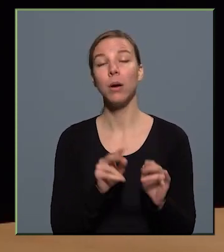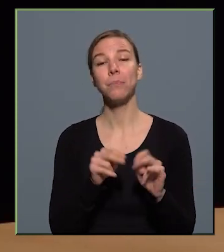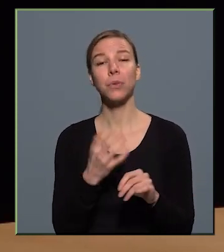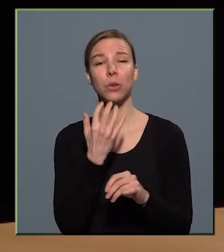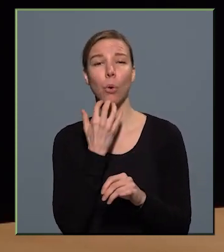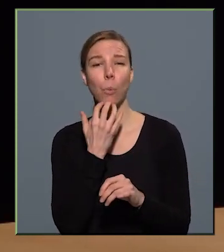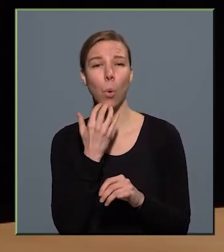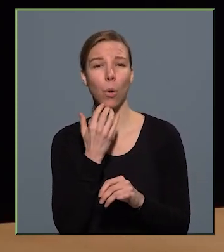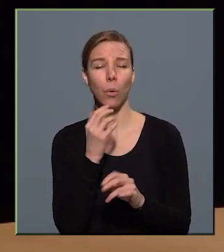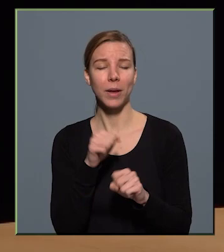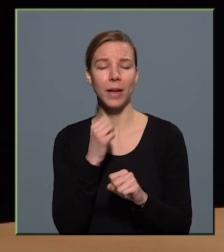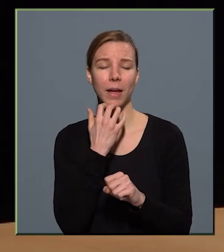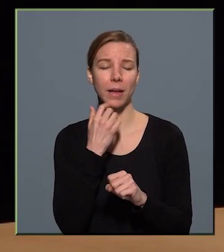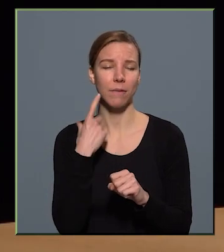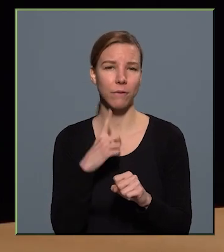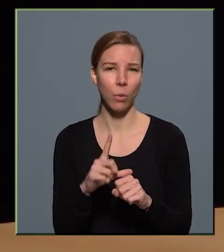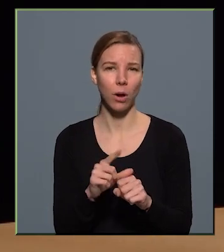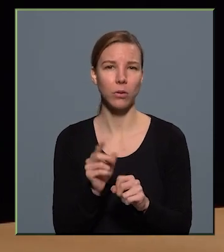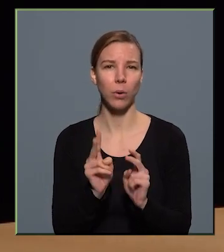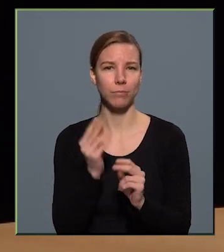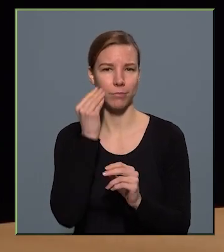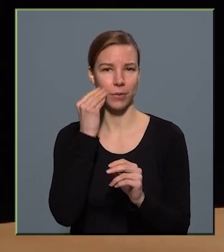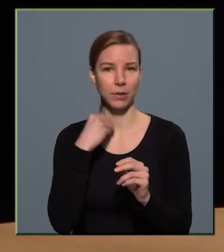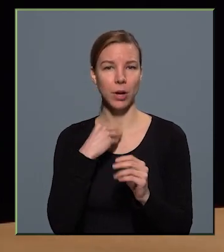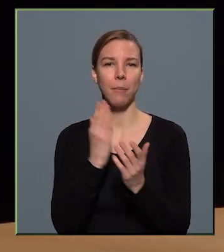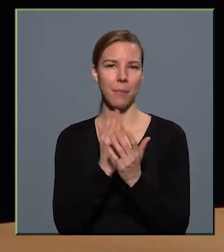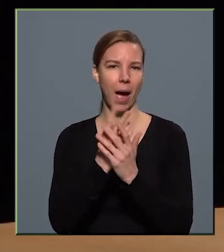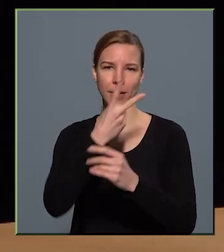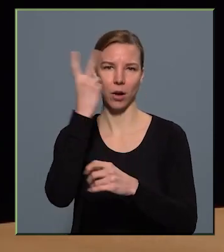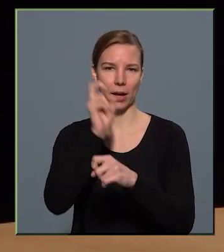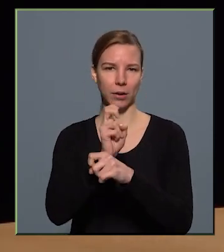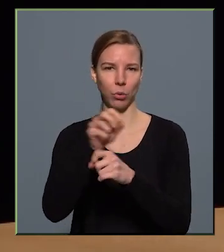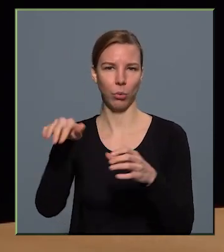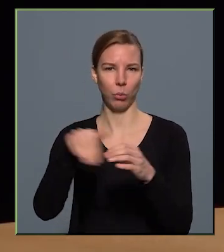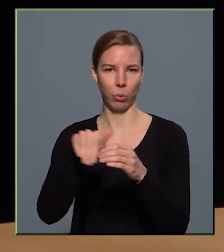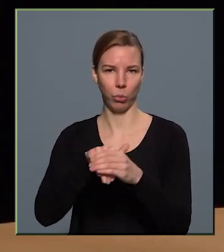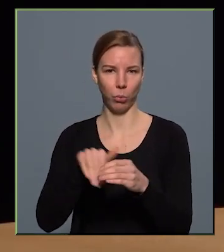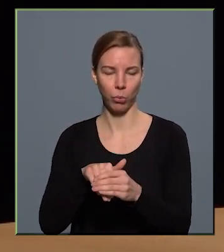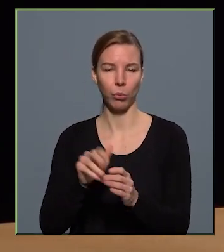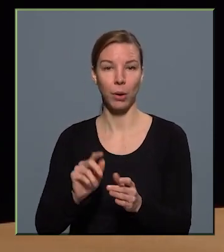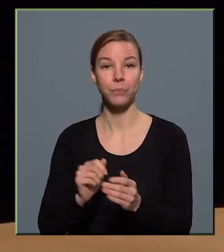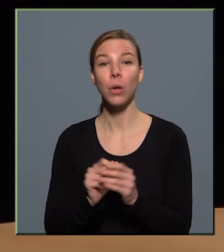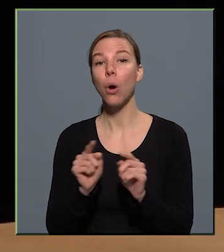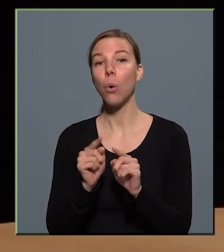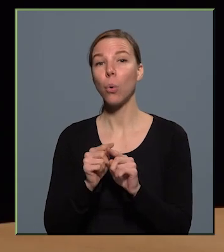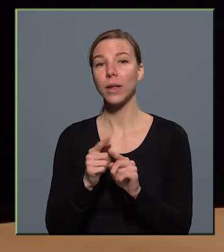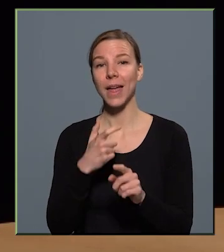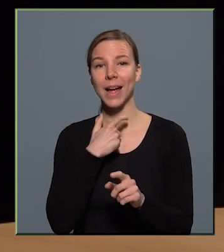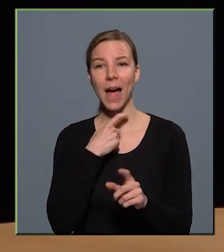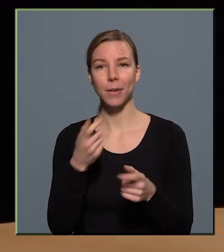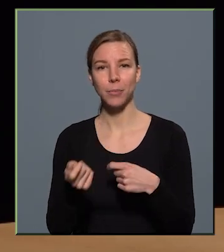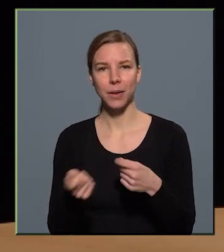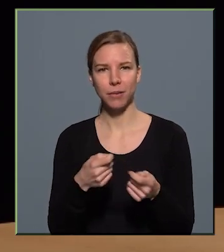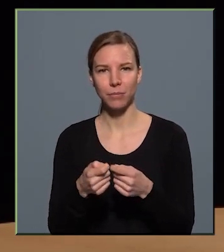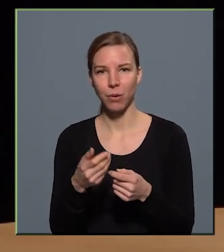volt. Azóta persze nagyon komoly szakértőink lettek, hiszen már túl vagyunk ezen bőven. De ugyanez volt igaz a gázpiacra. Ez egy gázpiac. Tehát